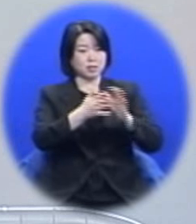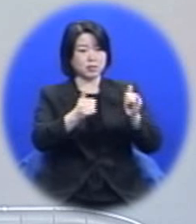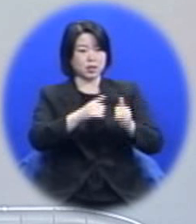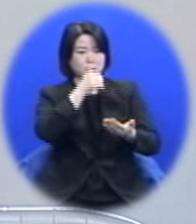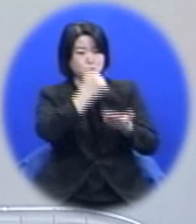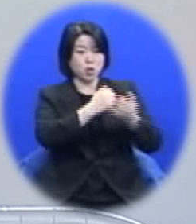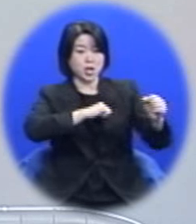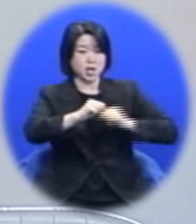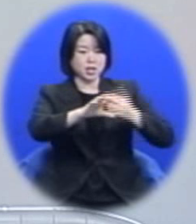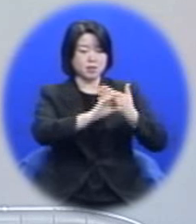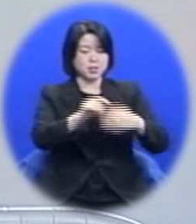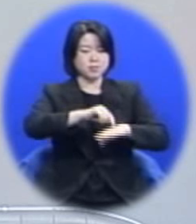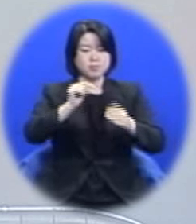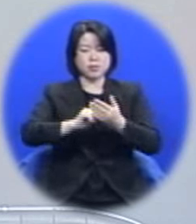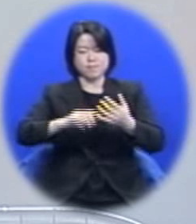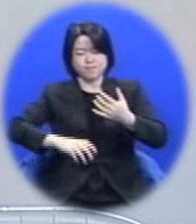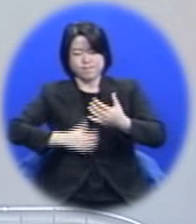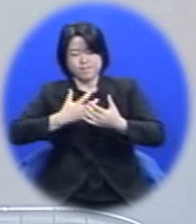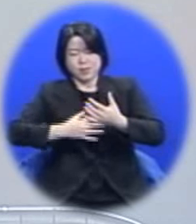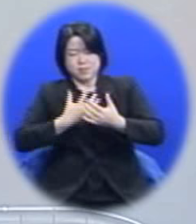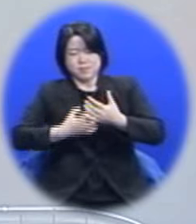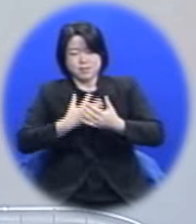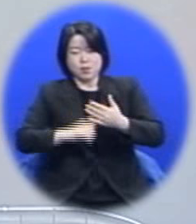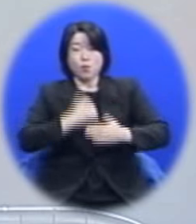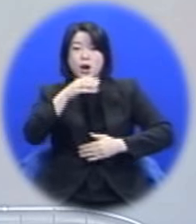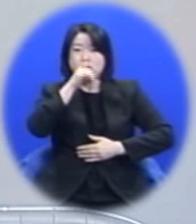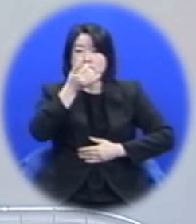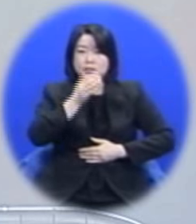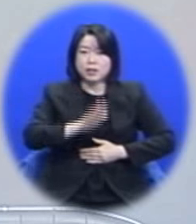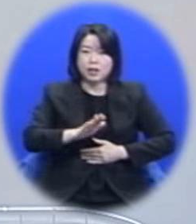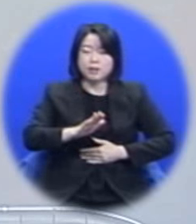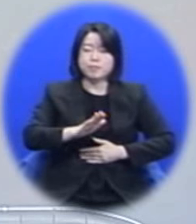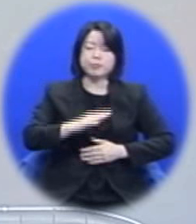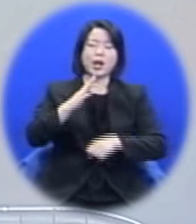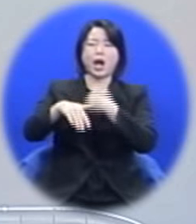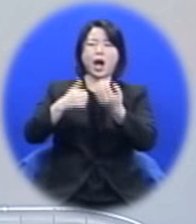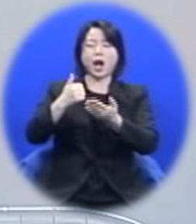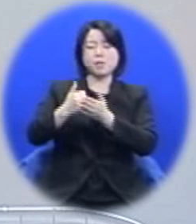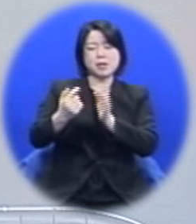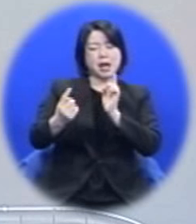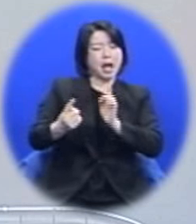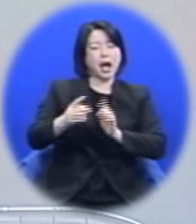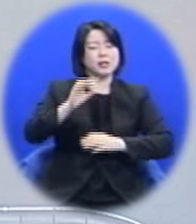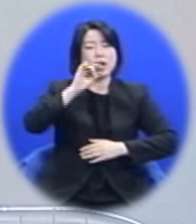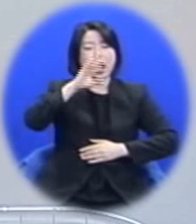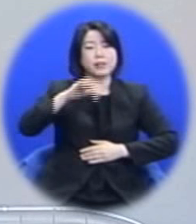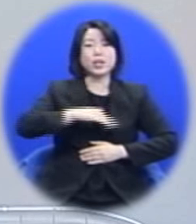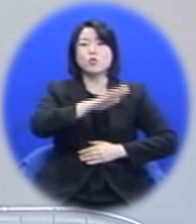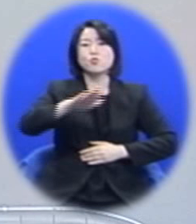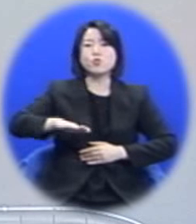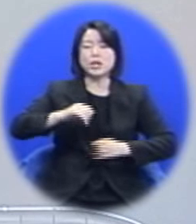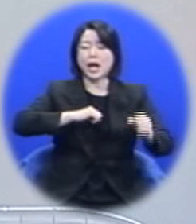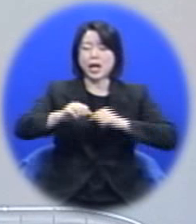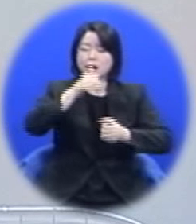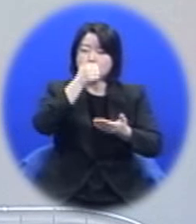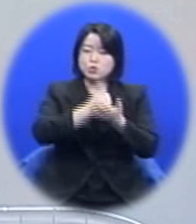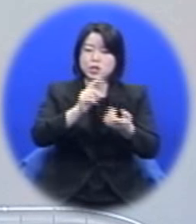뒤집어지는데 하나님이 감히 상대도 안 되는 우리가 하나님께 짓는 죄에 대해서 어떤